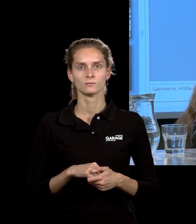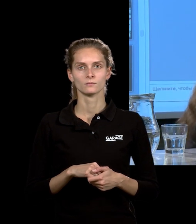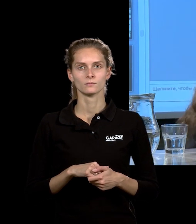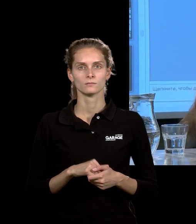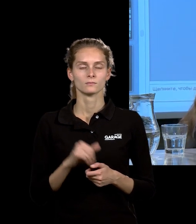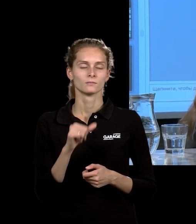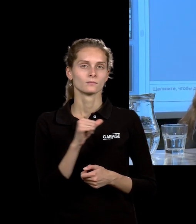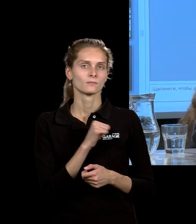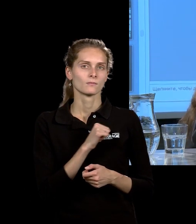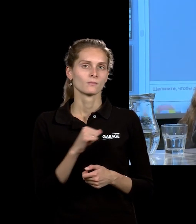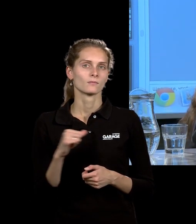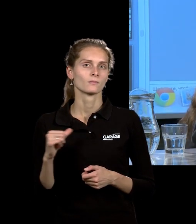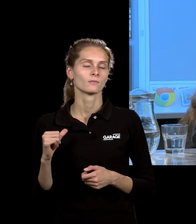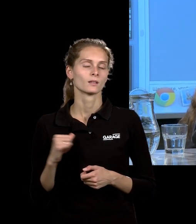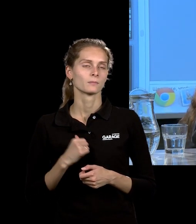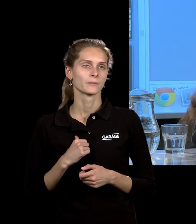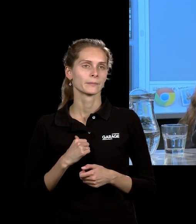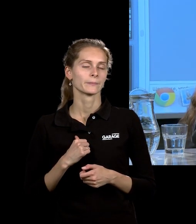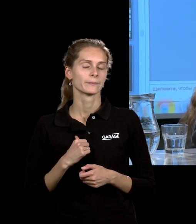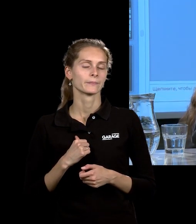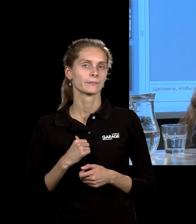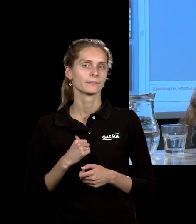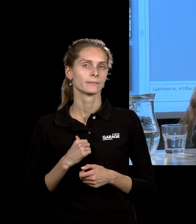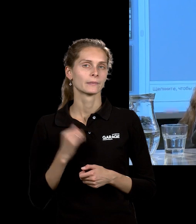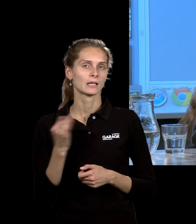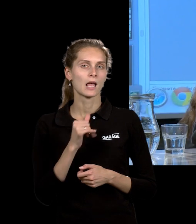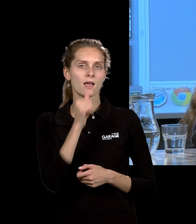Там самые, опять-таки, эксперименты в области